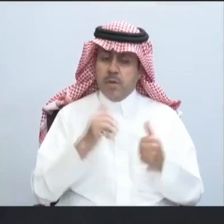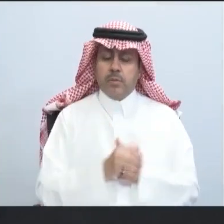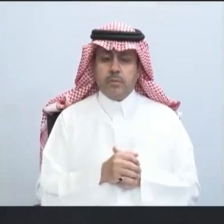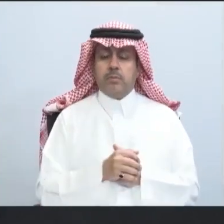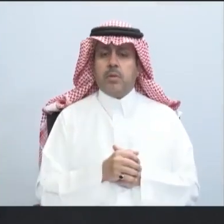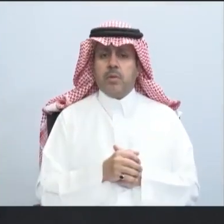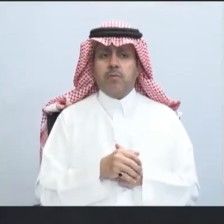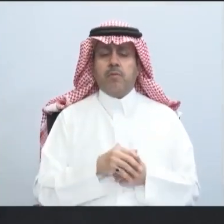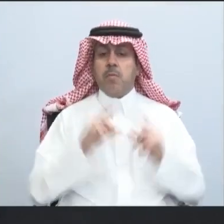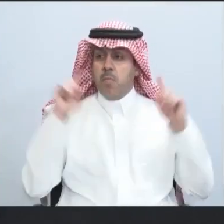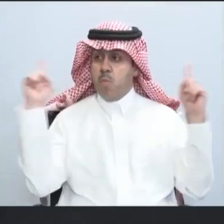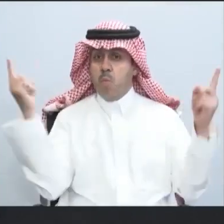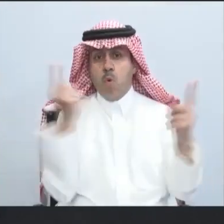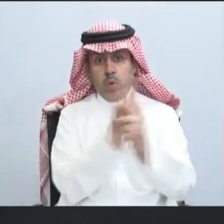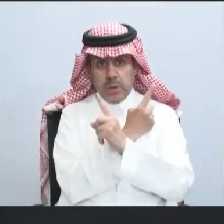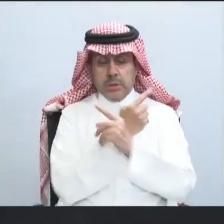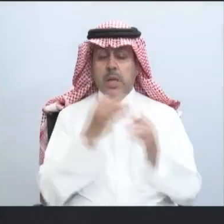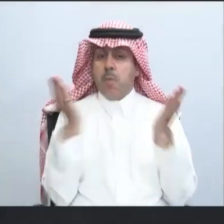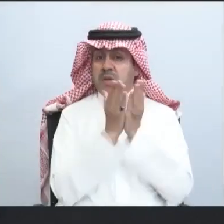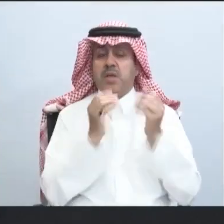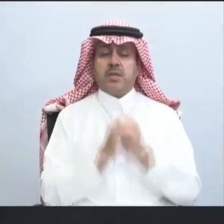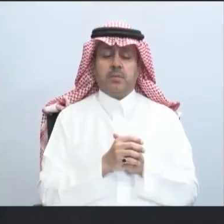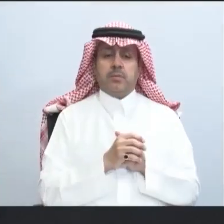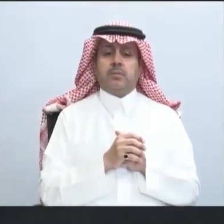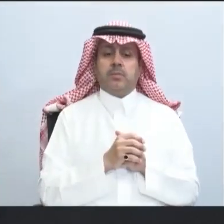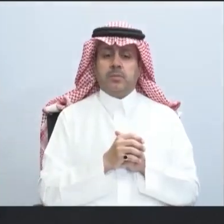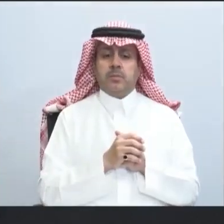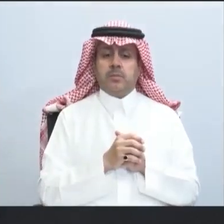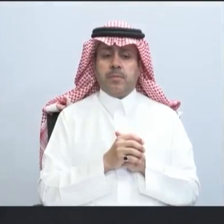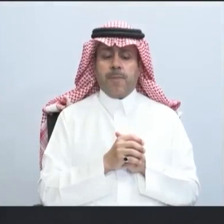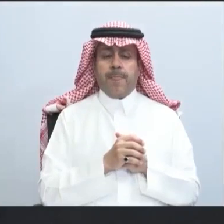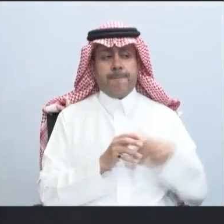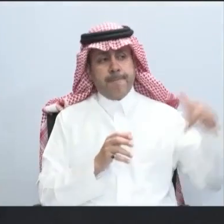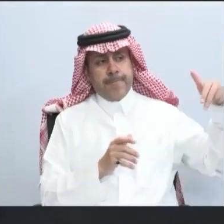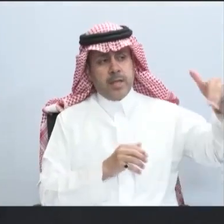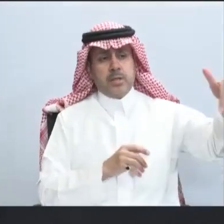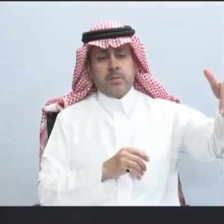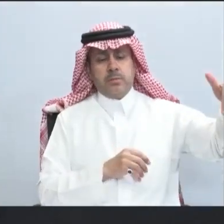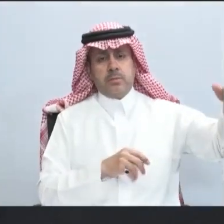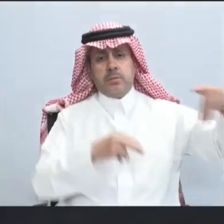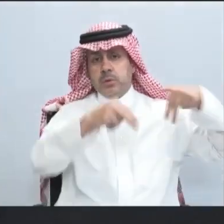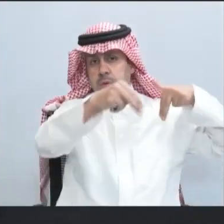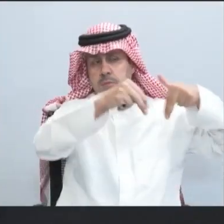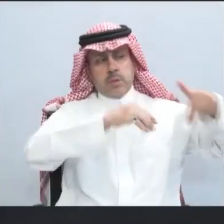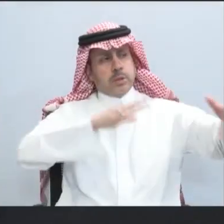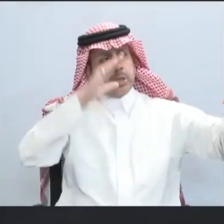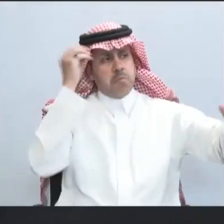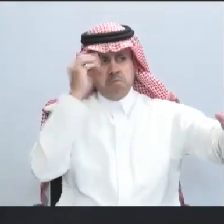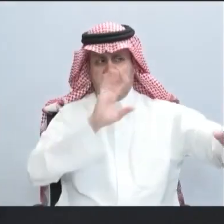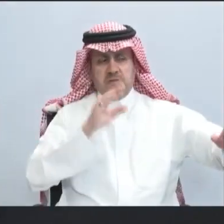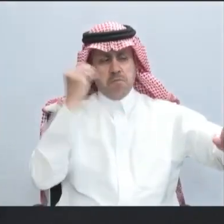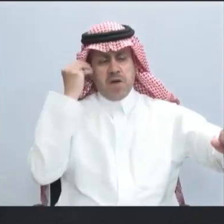في المحيط المدرسي في المدرسه ربما ذلكم الطالب لا لا يسلم الا على من